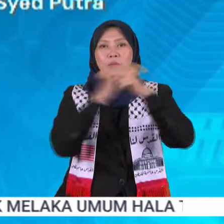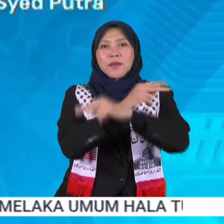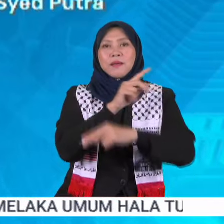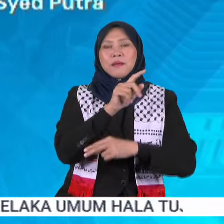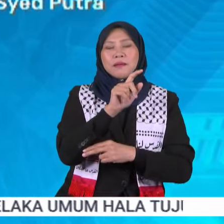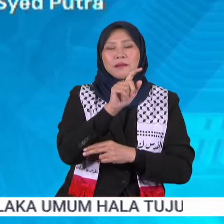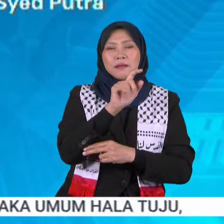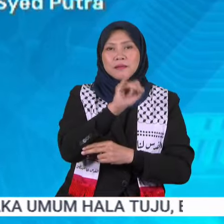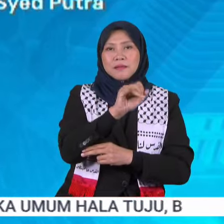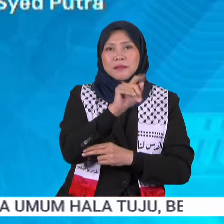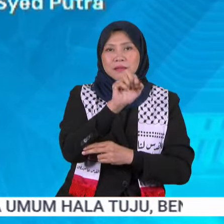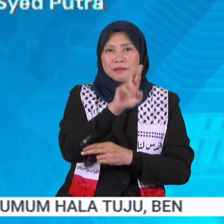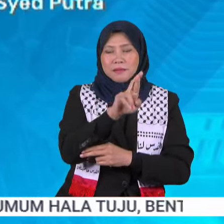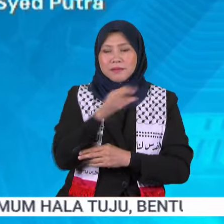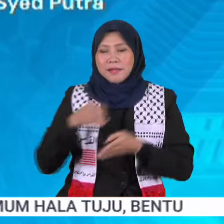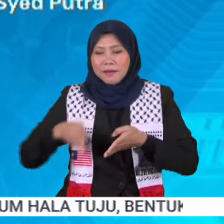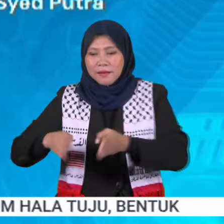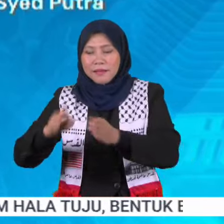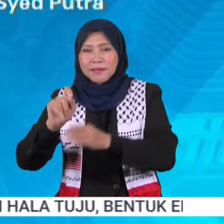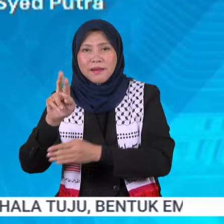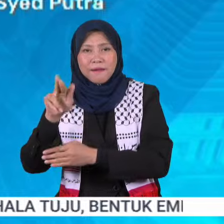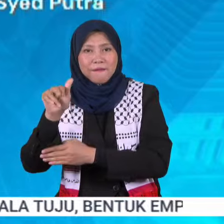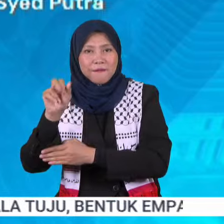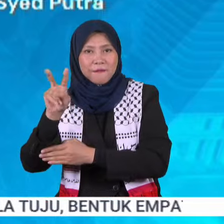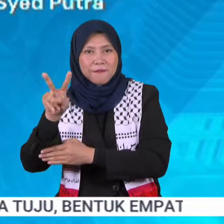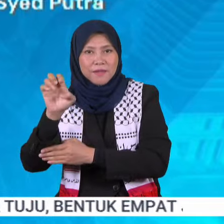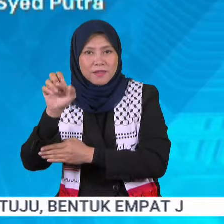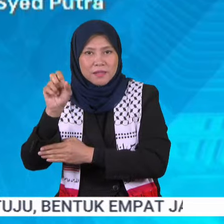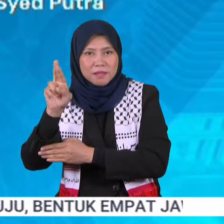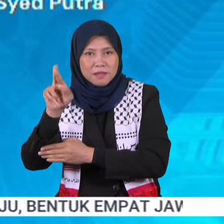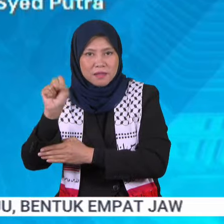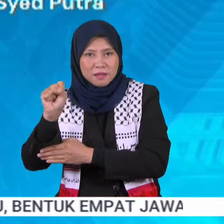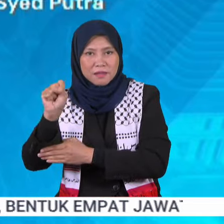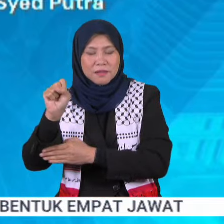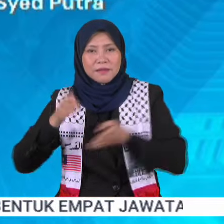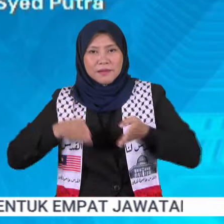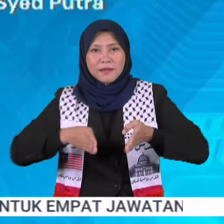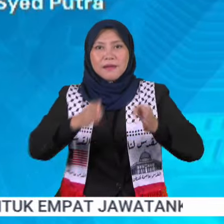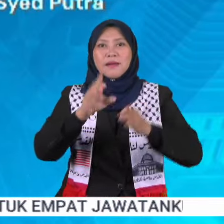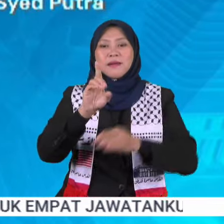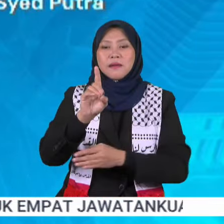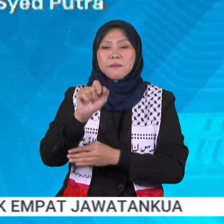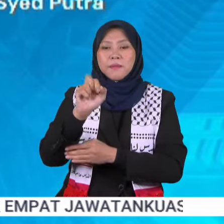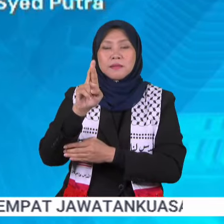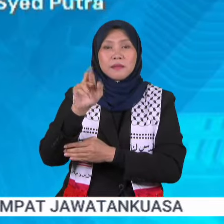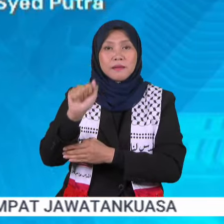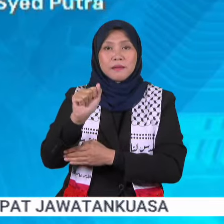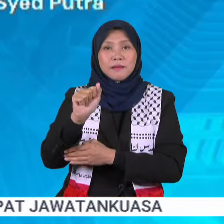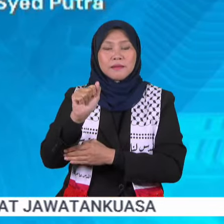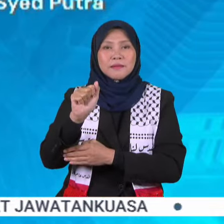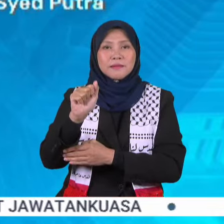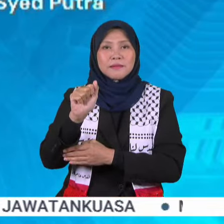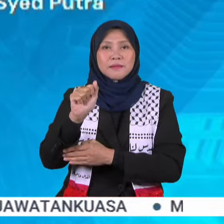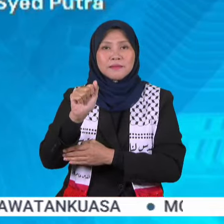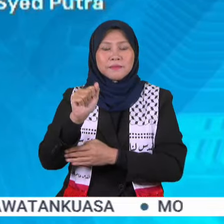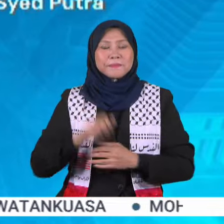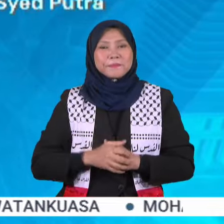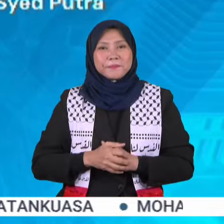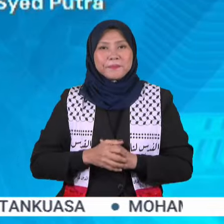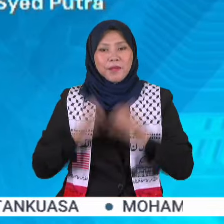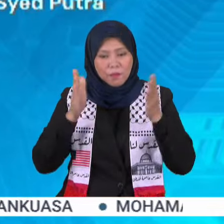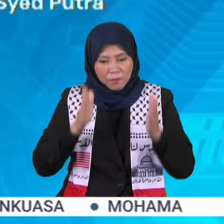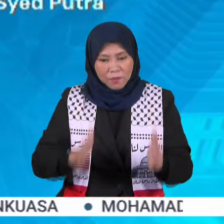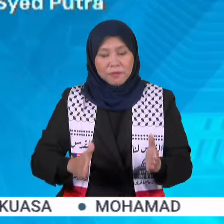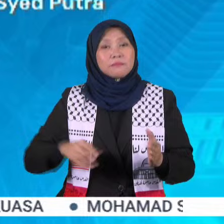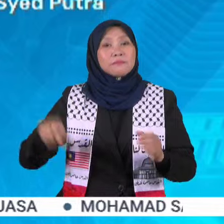Jalan Damansara, Jalan Travis ke arah Jalan Damansara dan Jalan Sultan Syamuddin ke arah Jalan Damansara. Orang